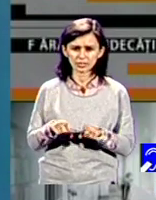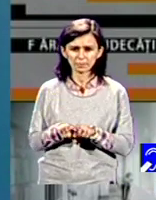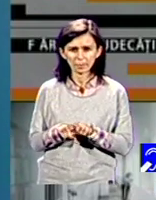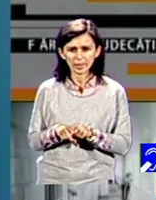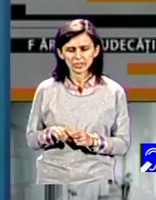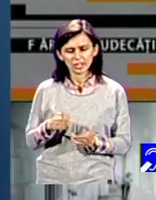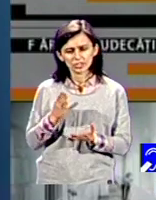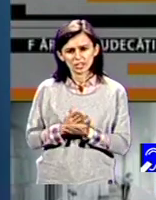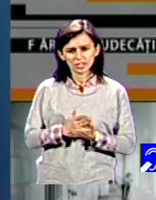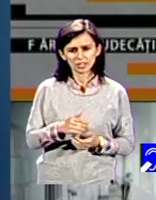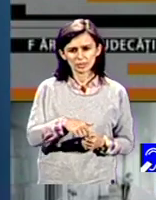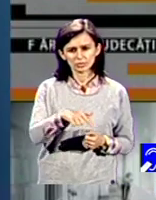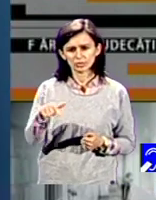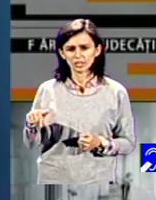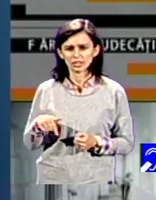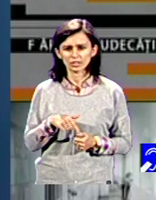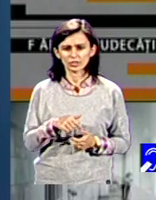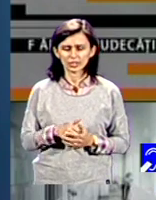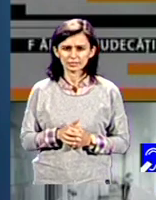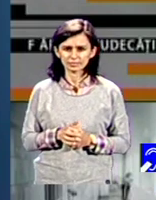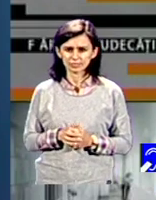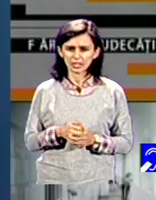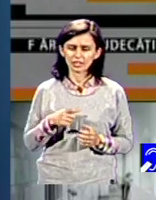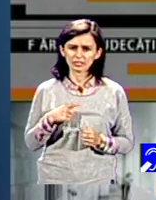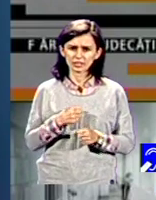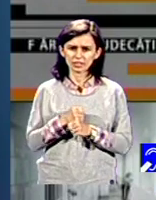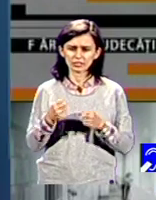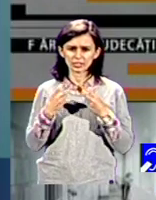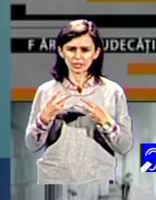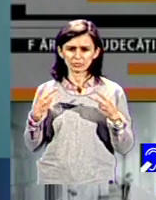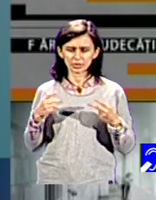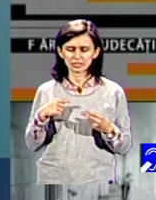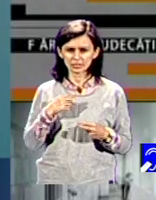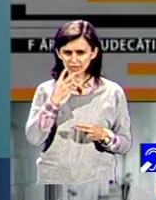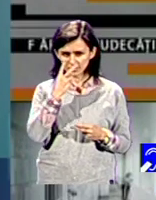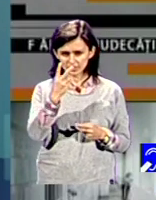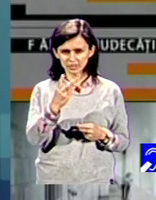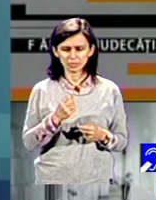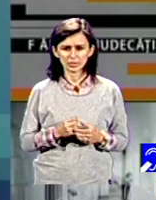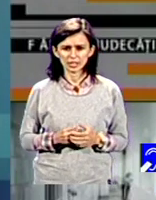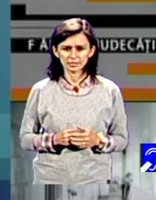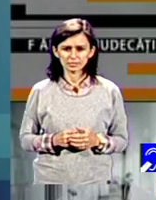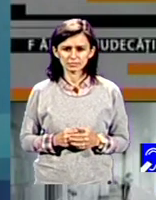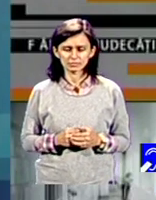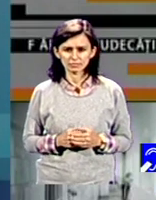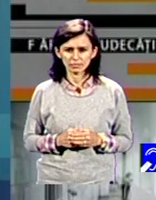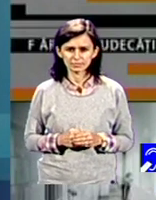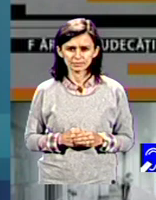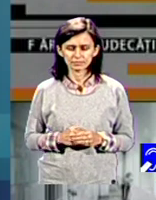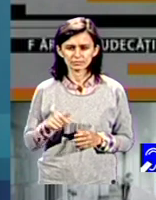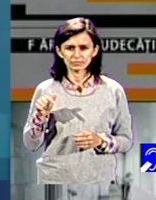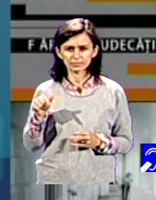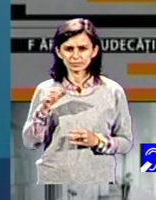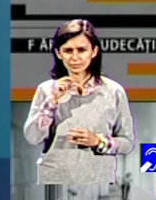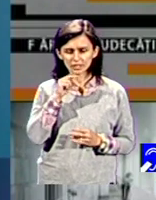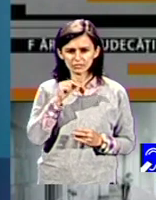noi dar e foarte important ca ele să fie vizibile și să își revendice aceste drepturi și aici dumneavoastră vorbit de o